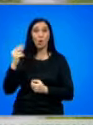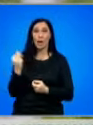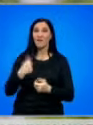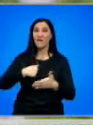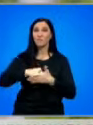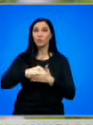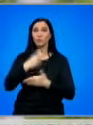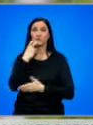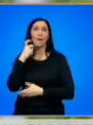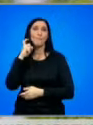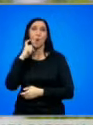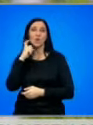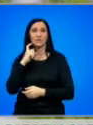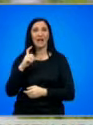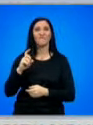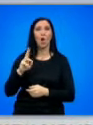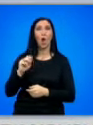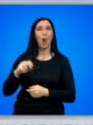съдия Борислав Колев.